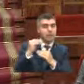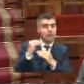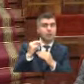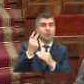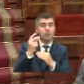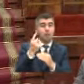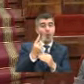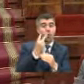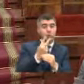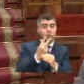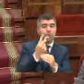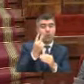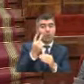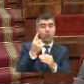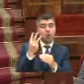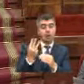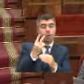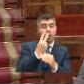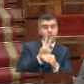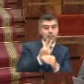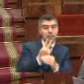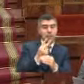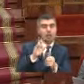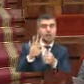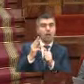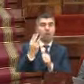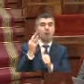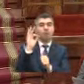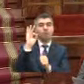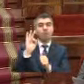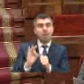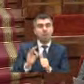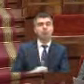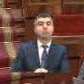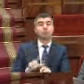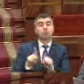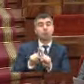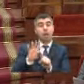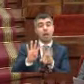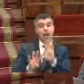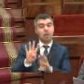سنه 2023، وكذلك الاستيراد من 14% سنه